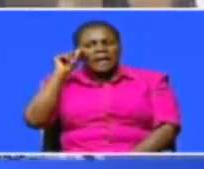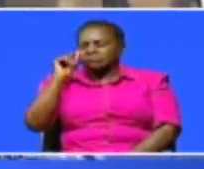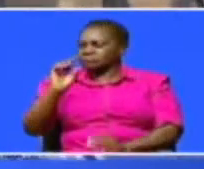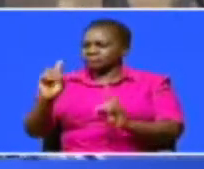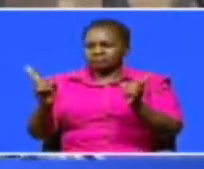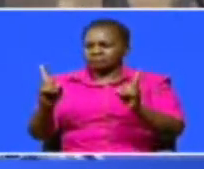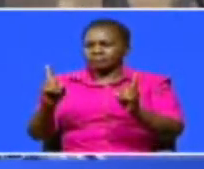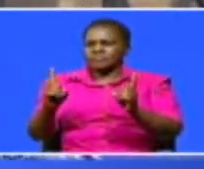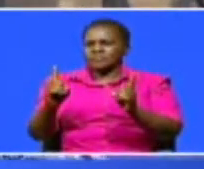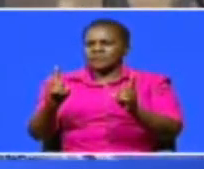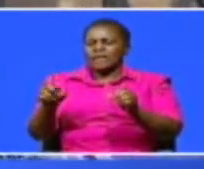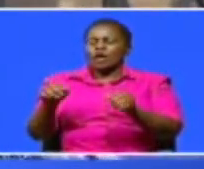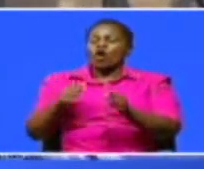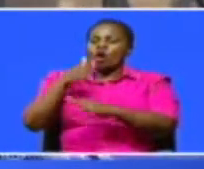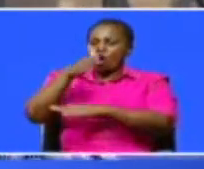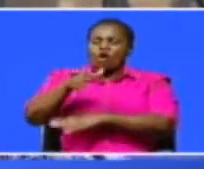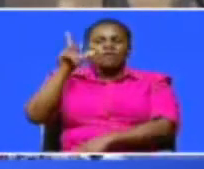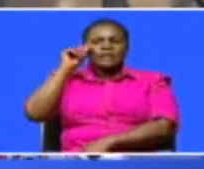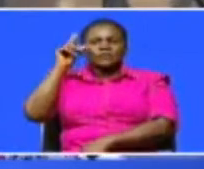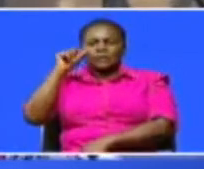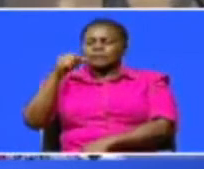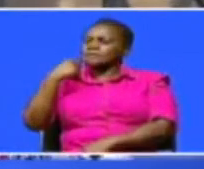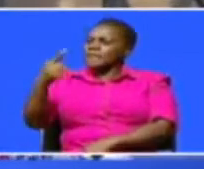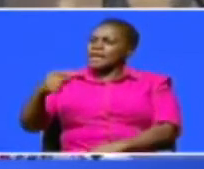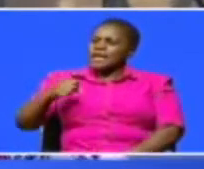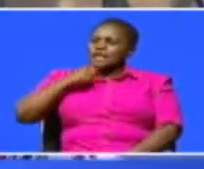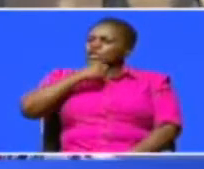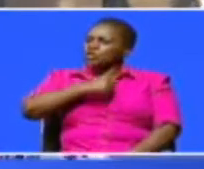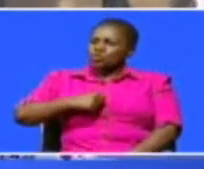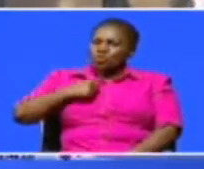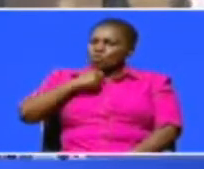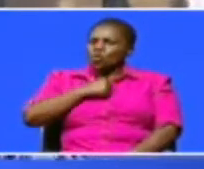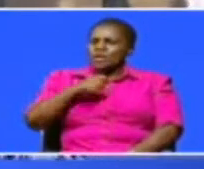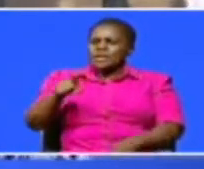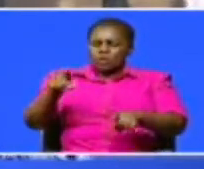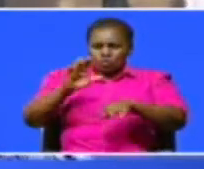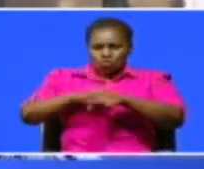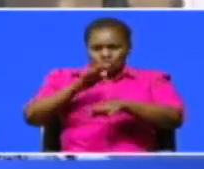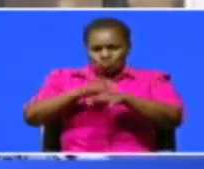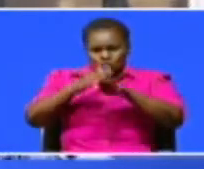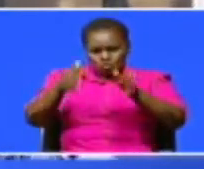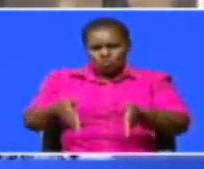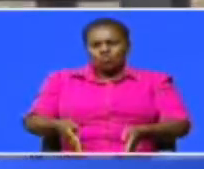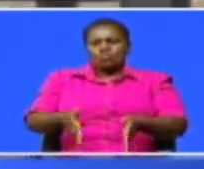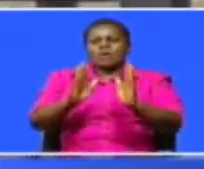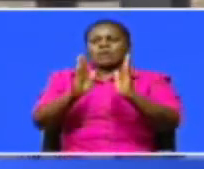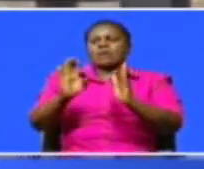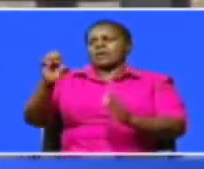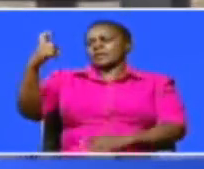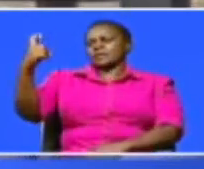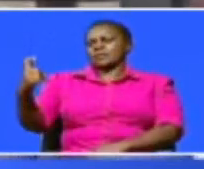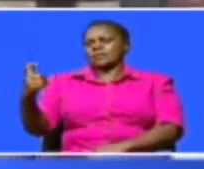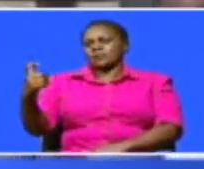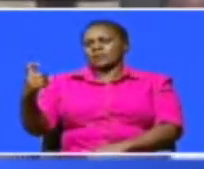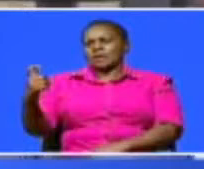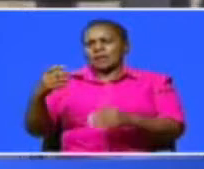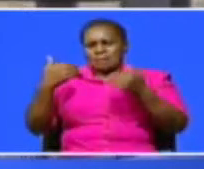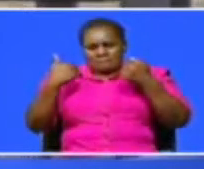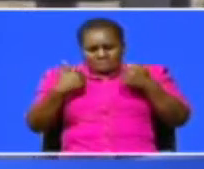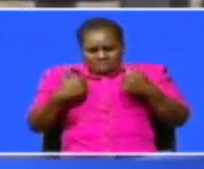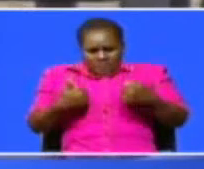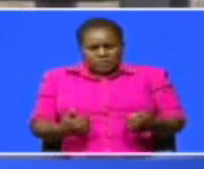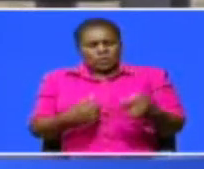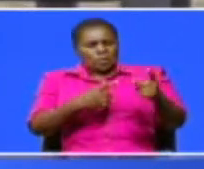as also a leader in the nation to apologize in the manner that is appropriate to His Excellency the President. It was a personal